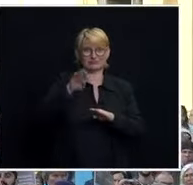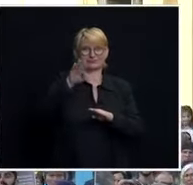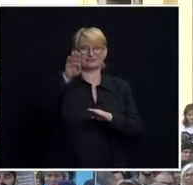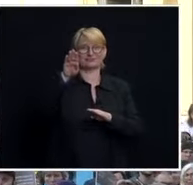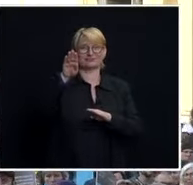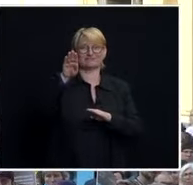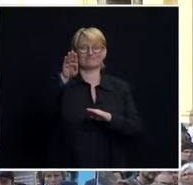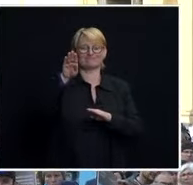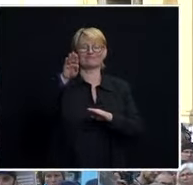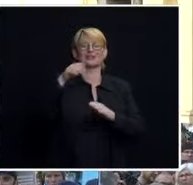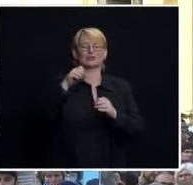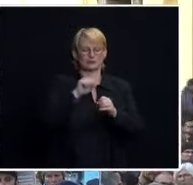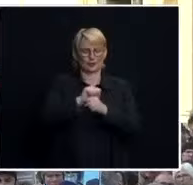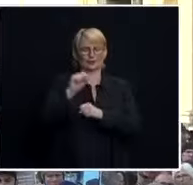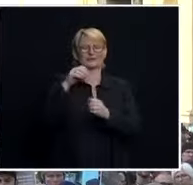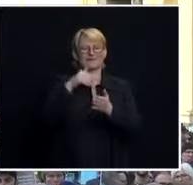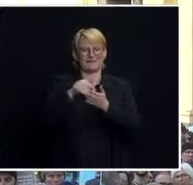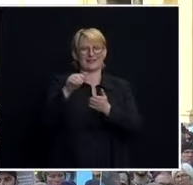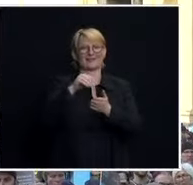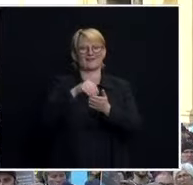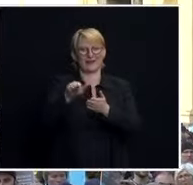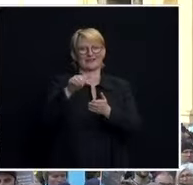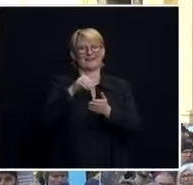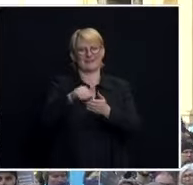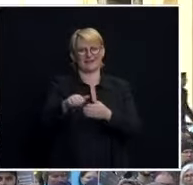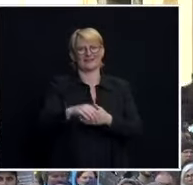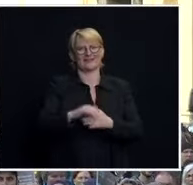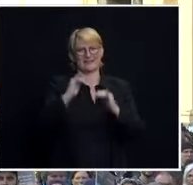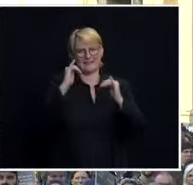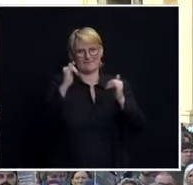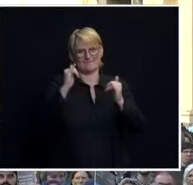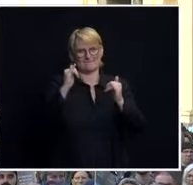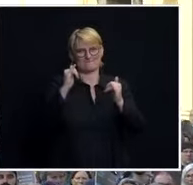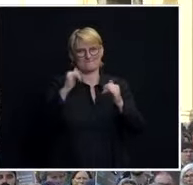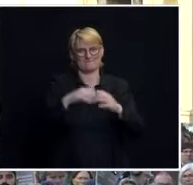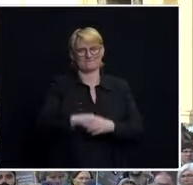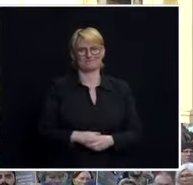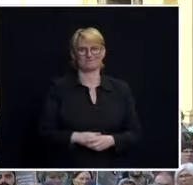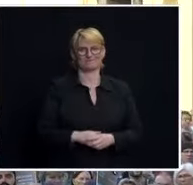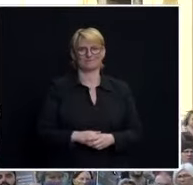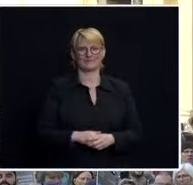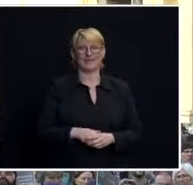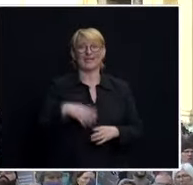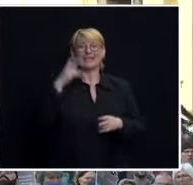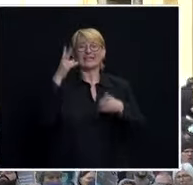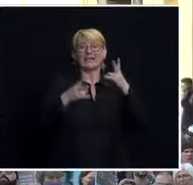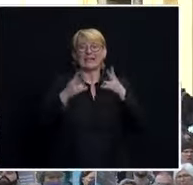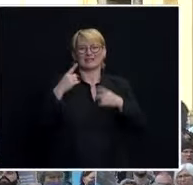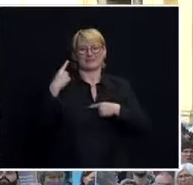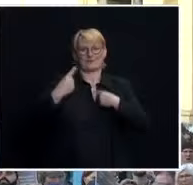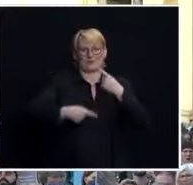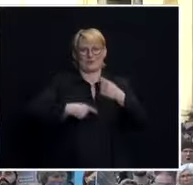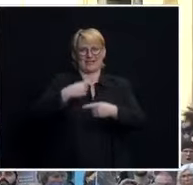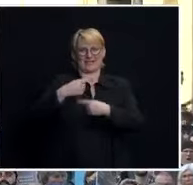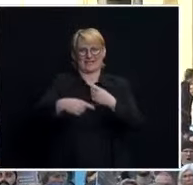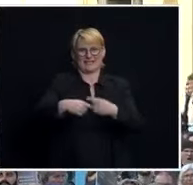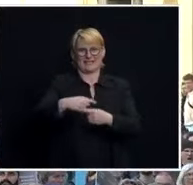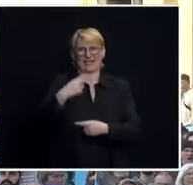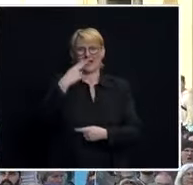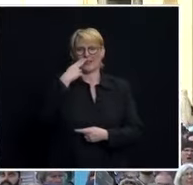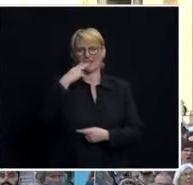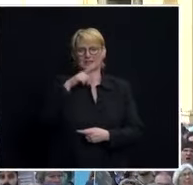trotzdem nicht verhindert. Der anschließende Prozess hat dem gescheiterten